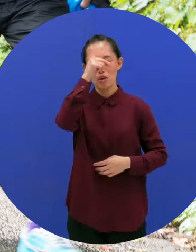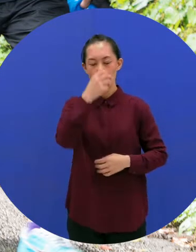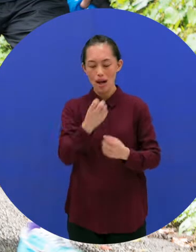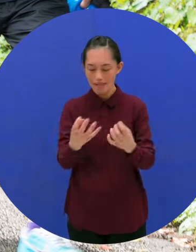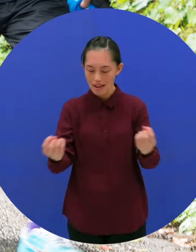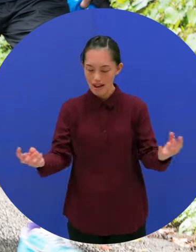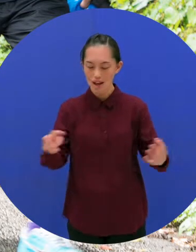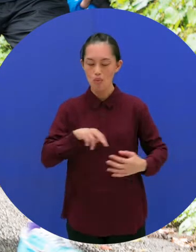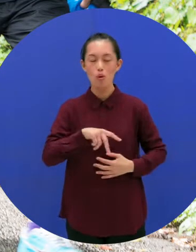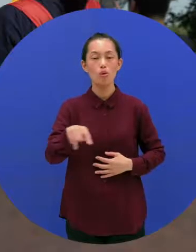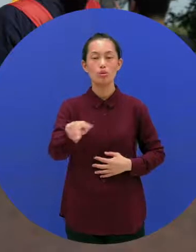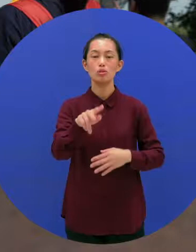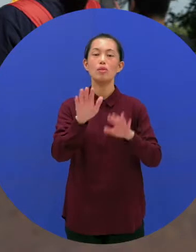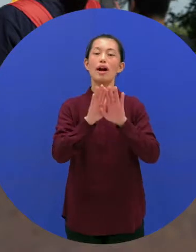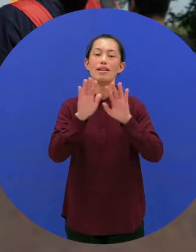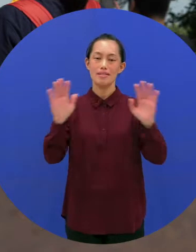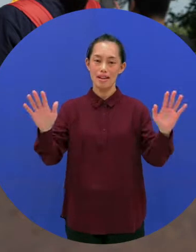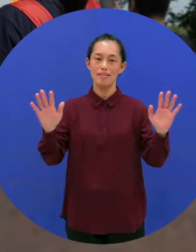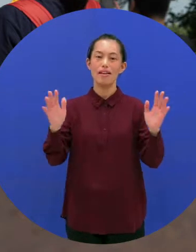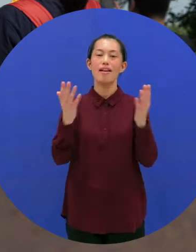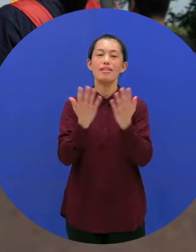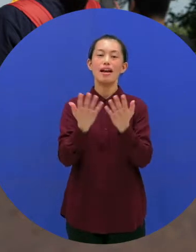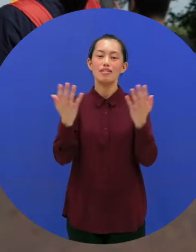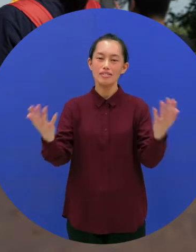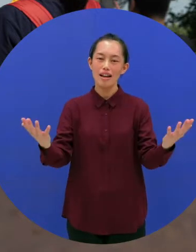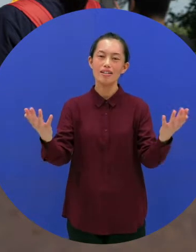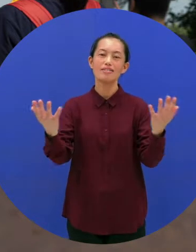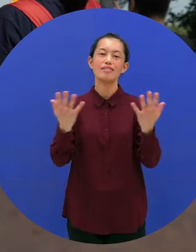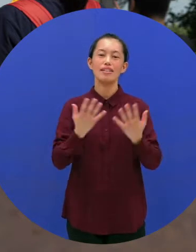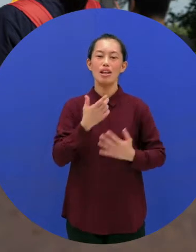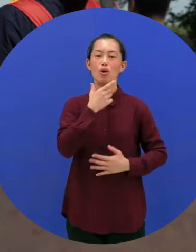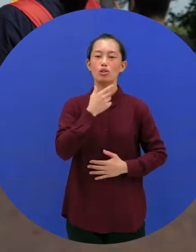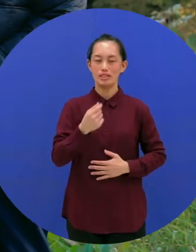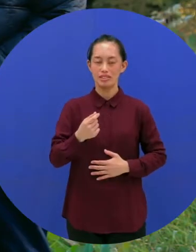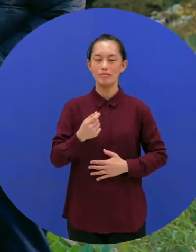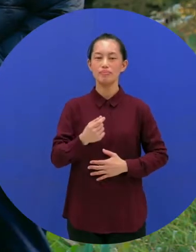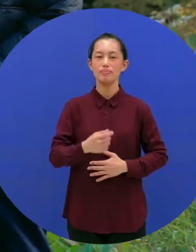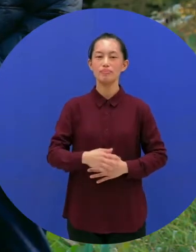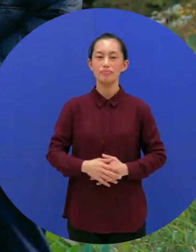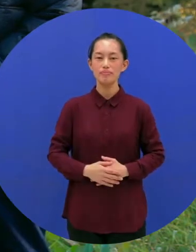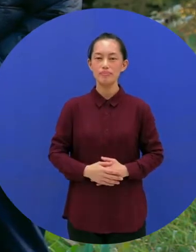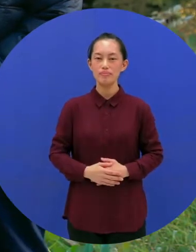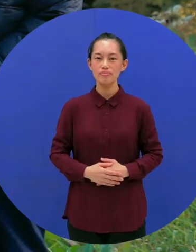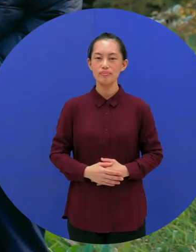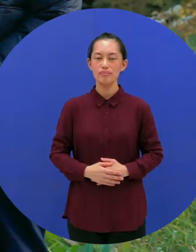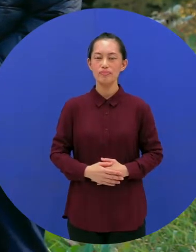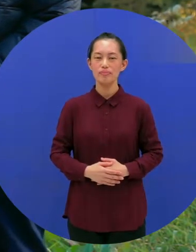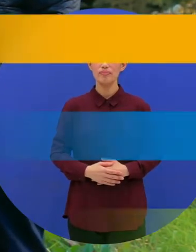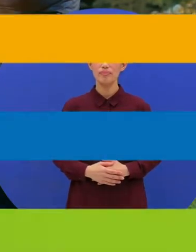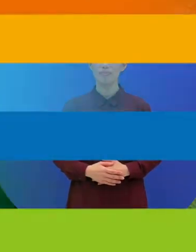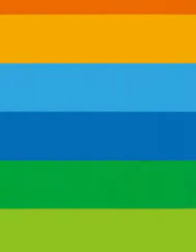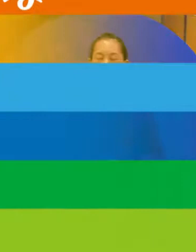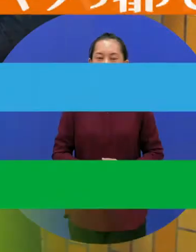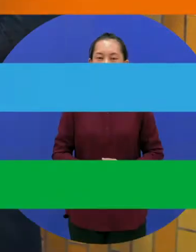ォークも開催しますので、ぜひ多くの皆さんに半島を訪れてもらいたいと思